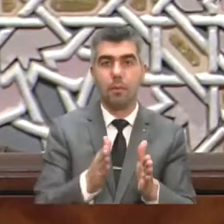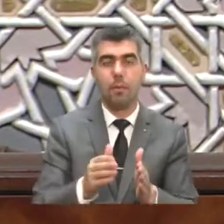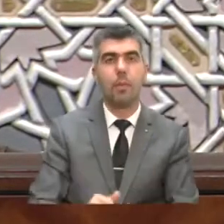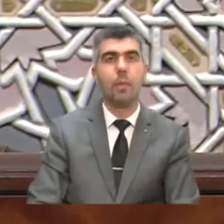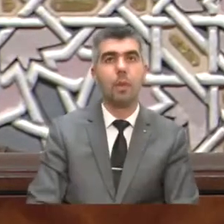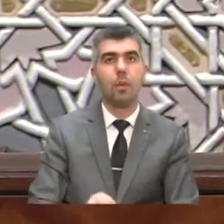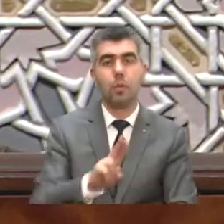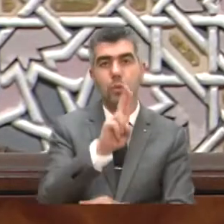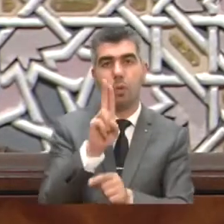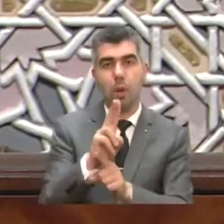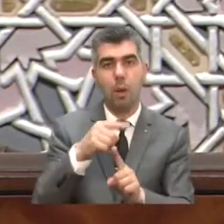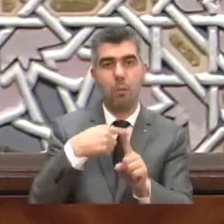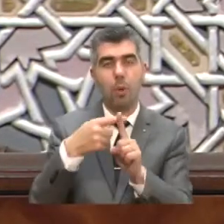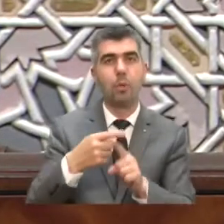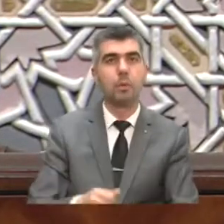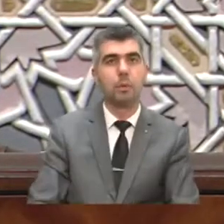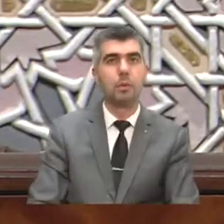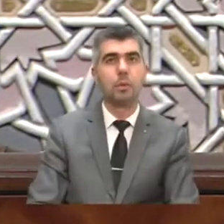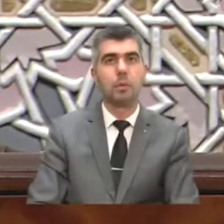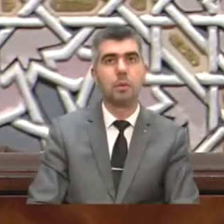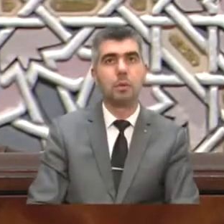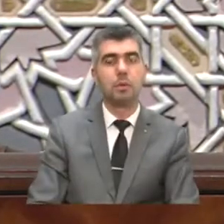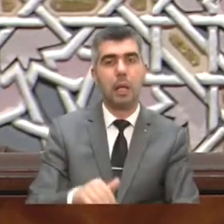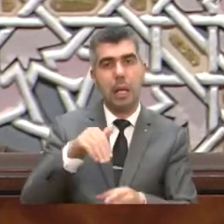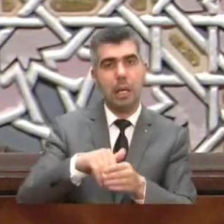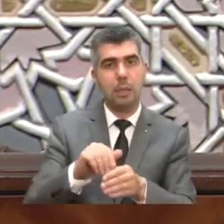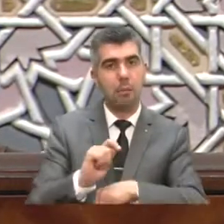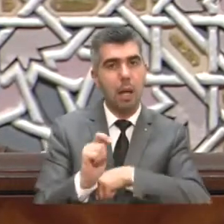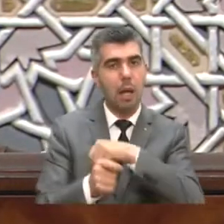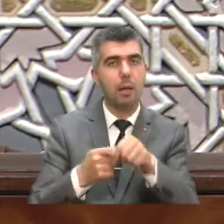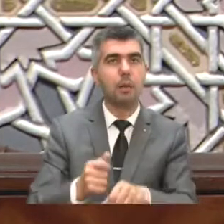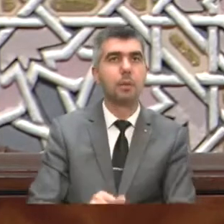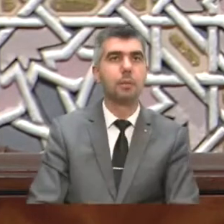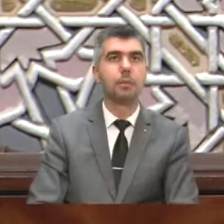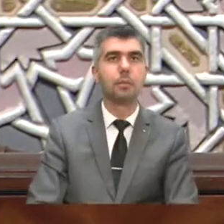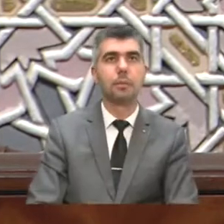إضافي للفريق الاشتراكي تفضلوا، الفريق الحركي تفضلوا سيد